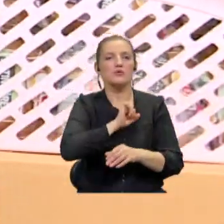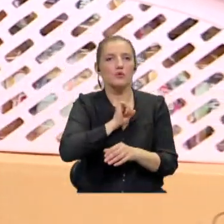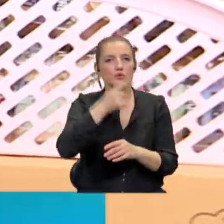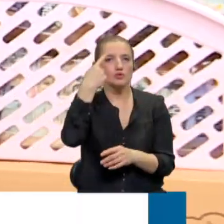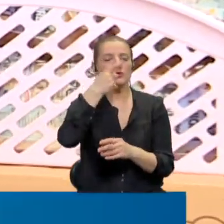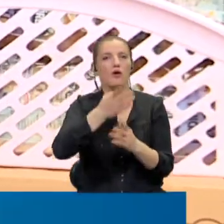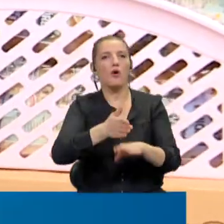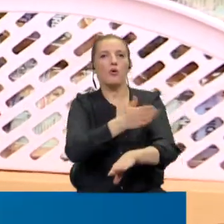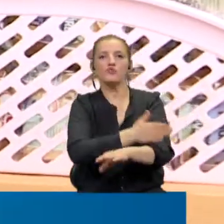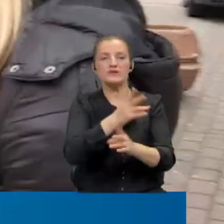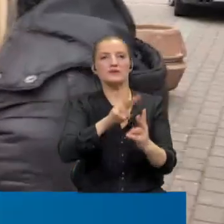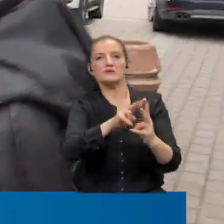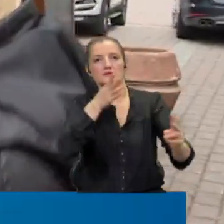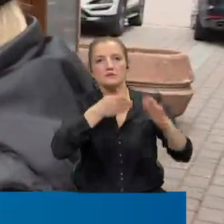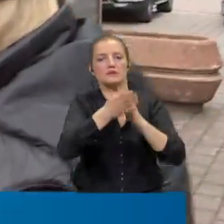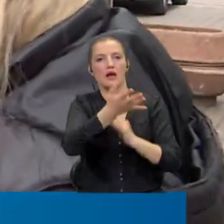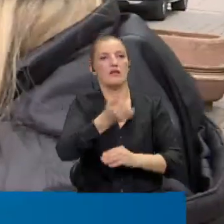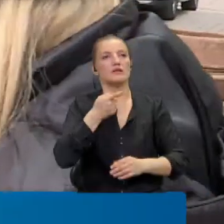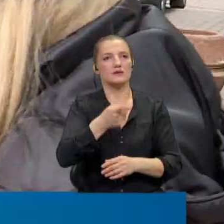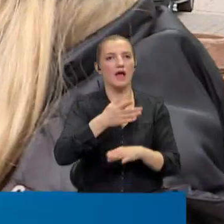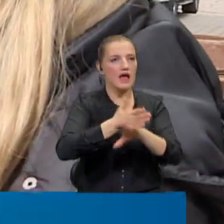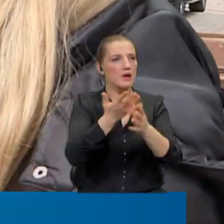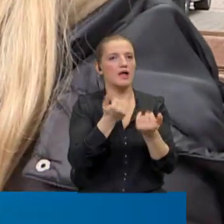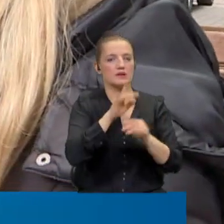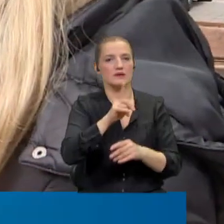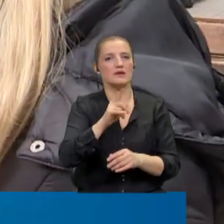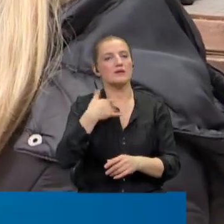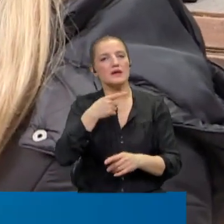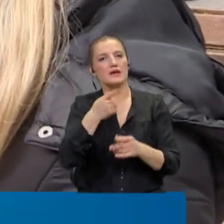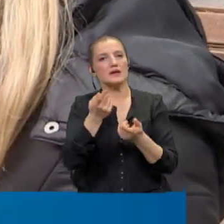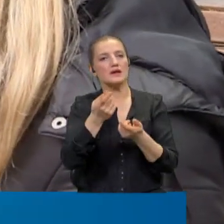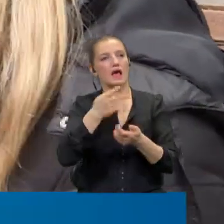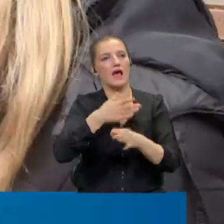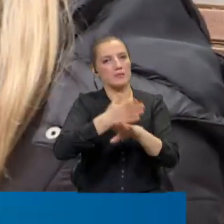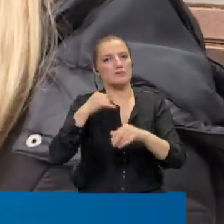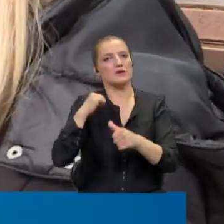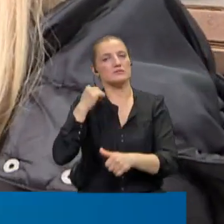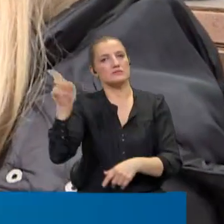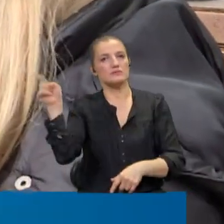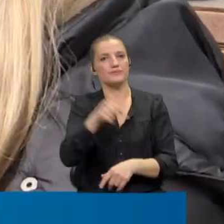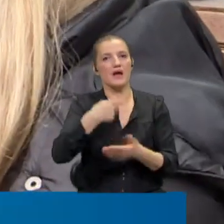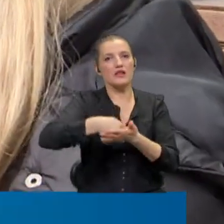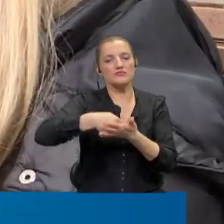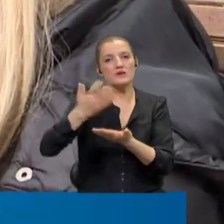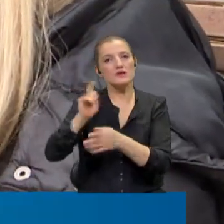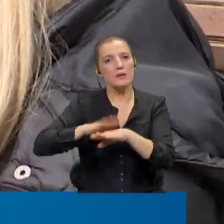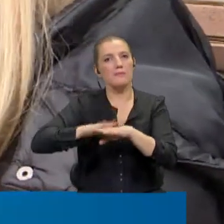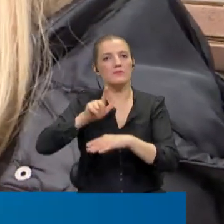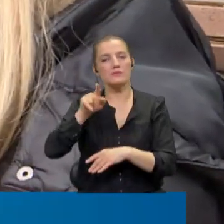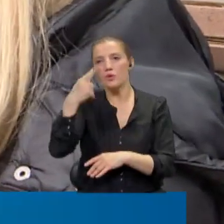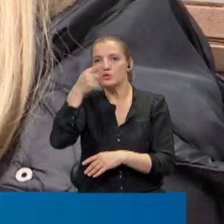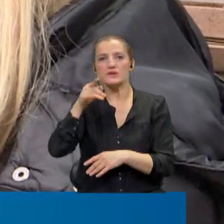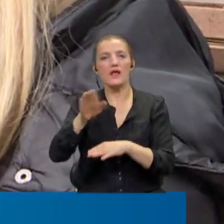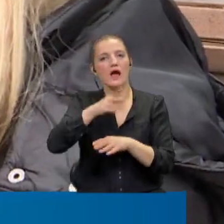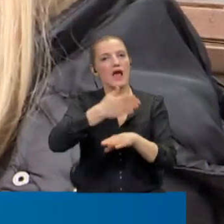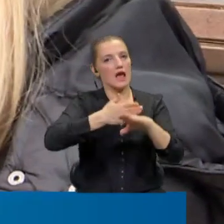korkusuyla önceden aldı kimi almışsınız yok Dönüşte alacağım ekmeğimi acil alışveriş yapmam gerekiyor